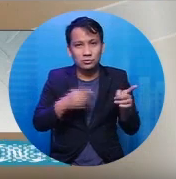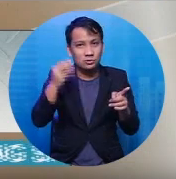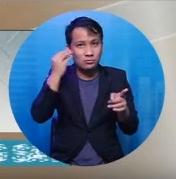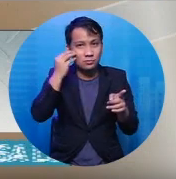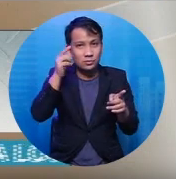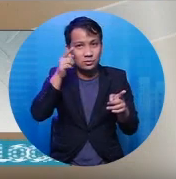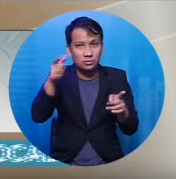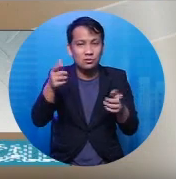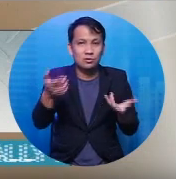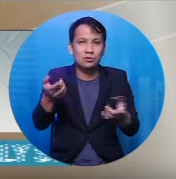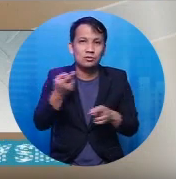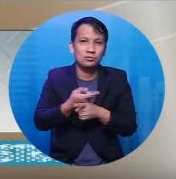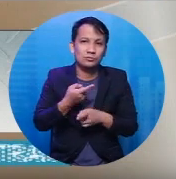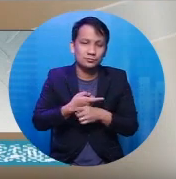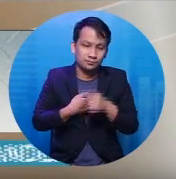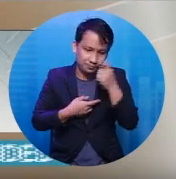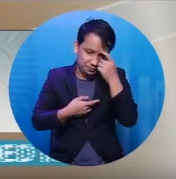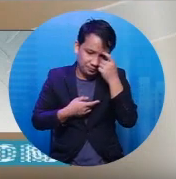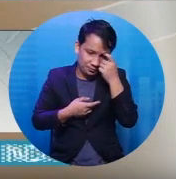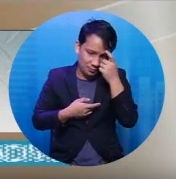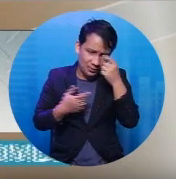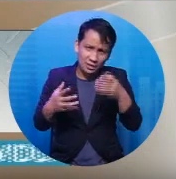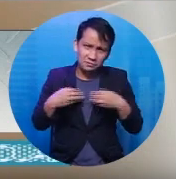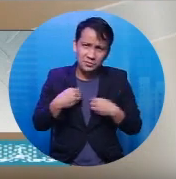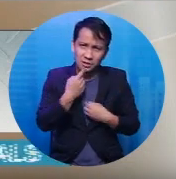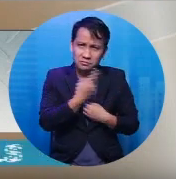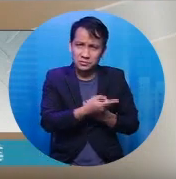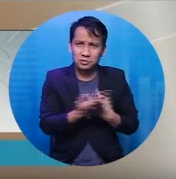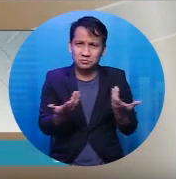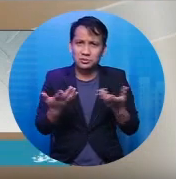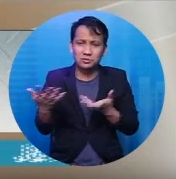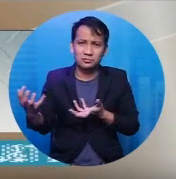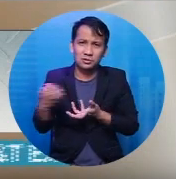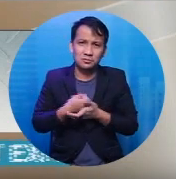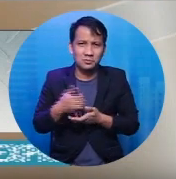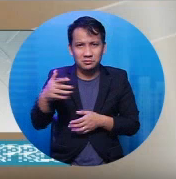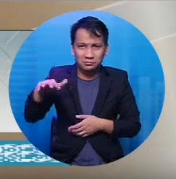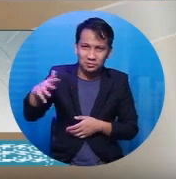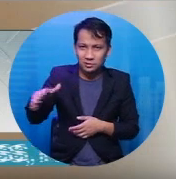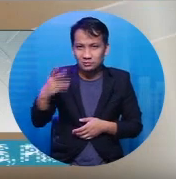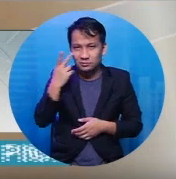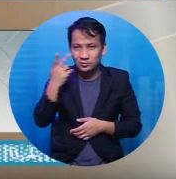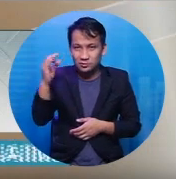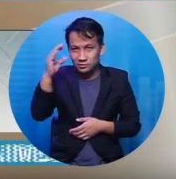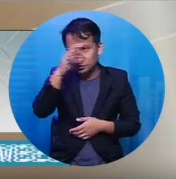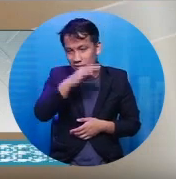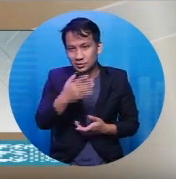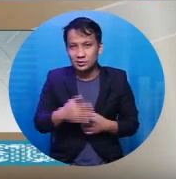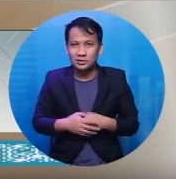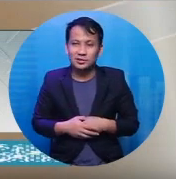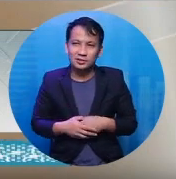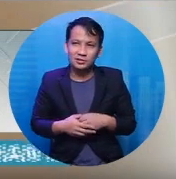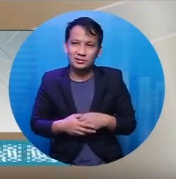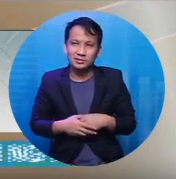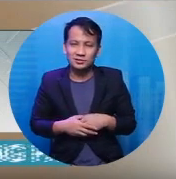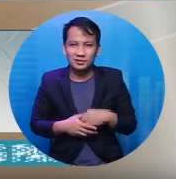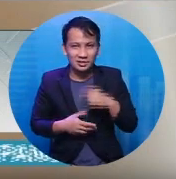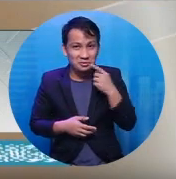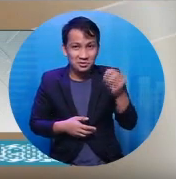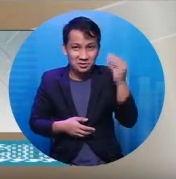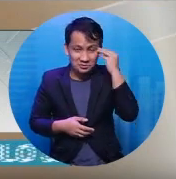Milo. Okay? Naaminado naman siyang medyo gold digger daw siya ng konti. Mr. Gold Digger.